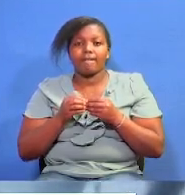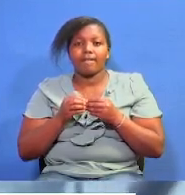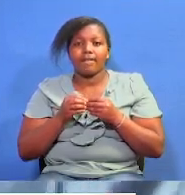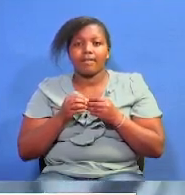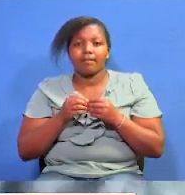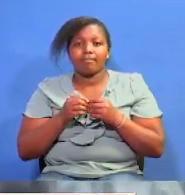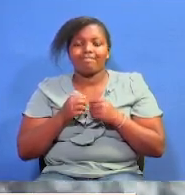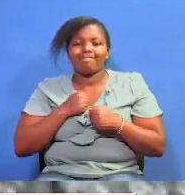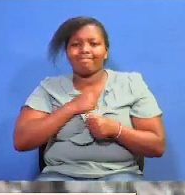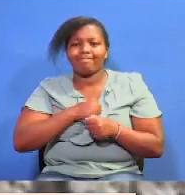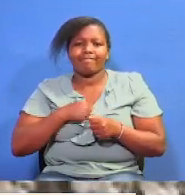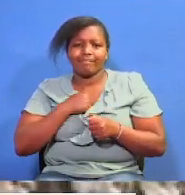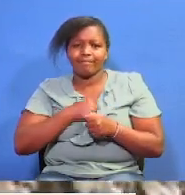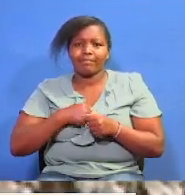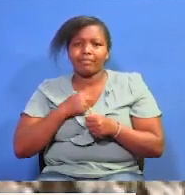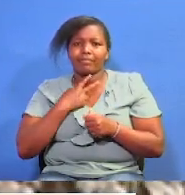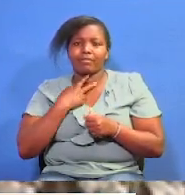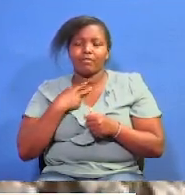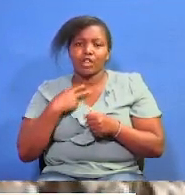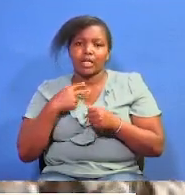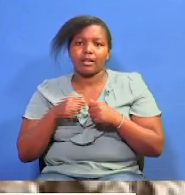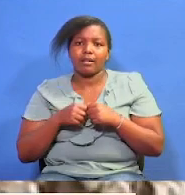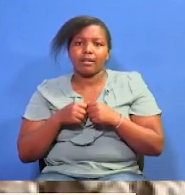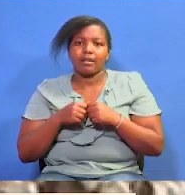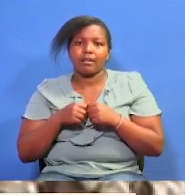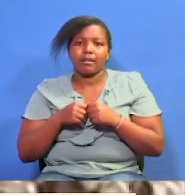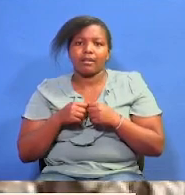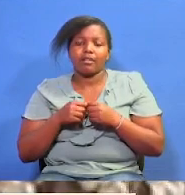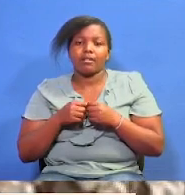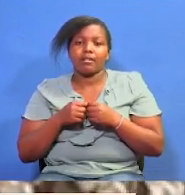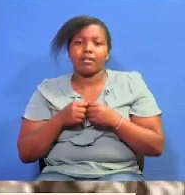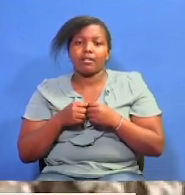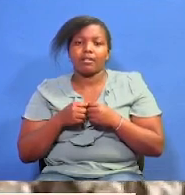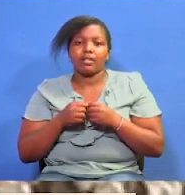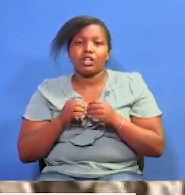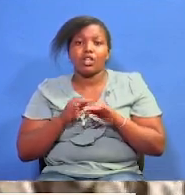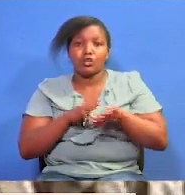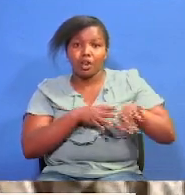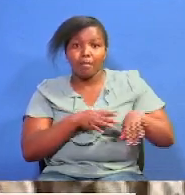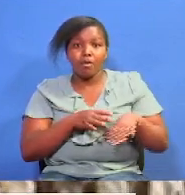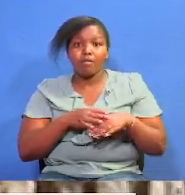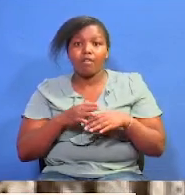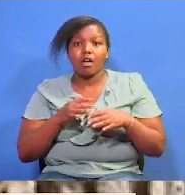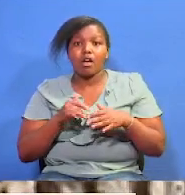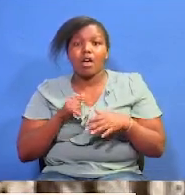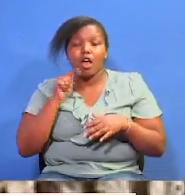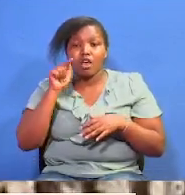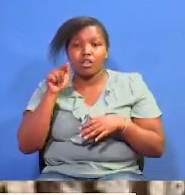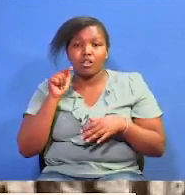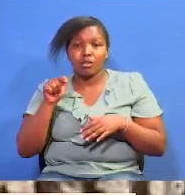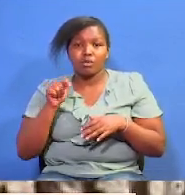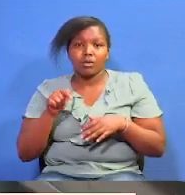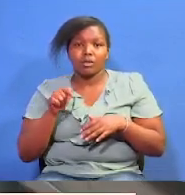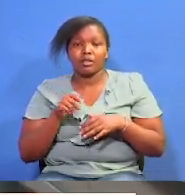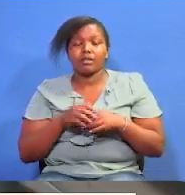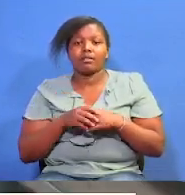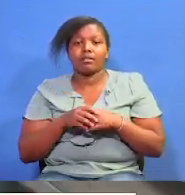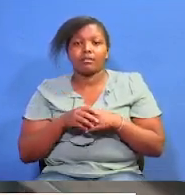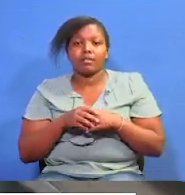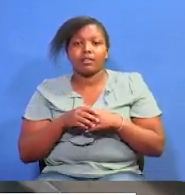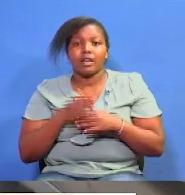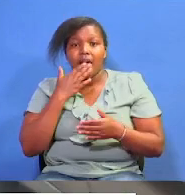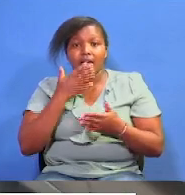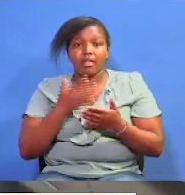ya wanaopaswa kunufaika na mpango wa fedha hizi ili kuwaondoa wale wasiostahili kunufaika.